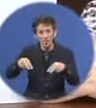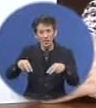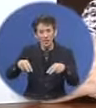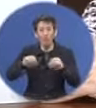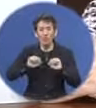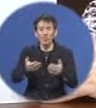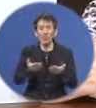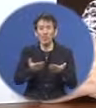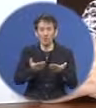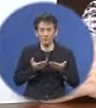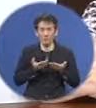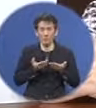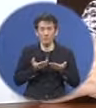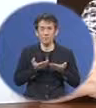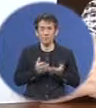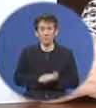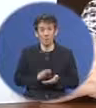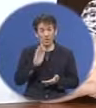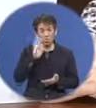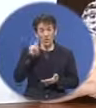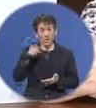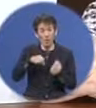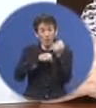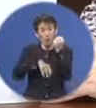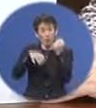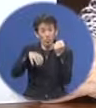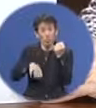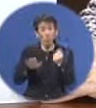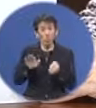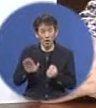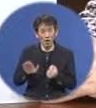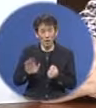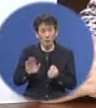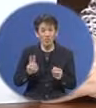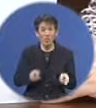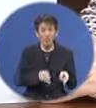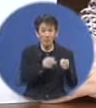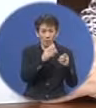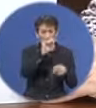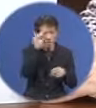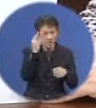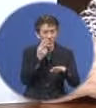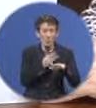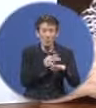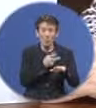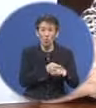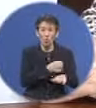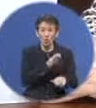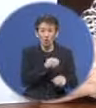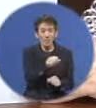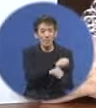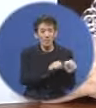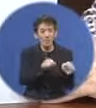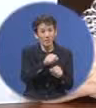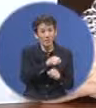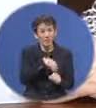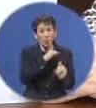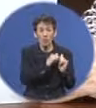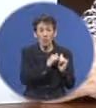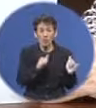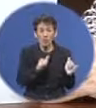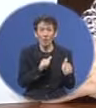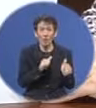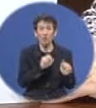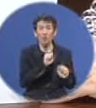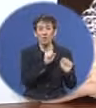ことやってもらうじゃないか、で県の拠点も作るし、これは専門的な知識や技能で活躍する高齢者を支援する